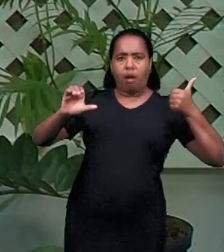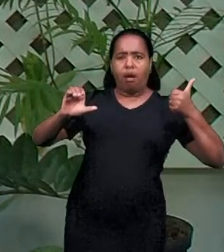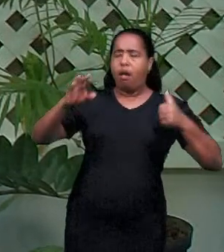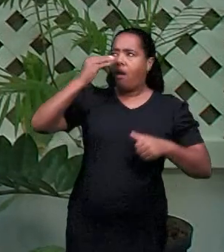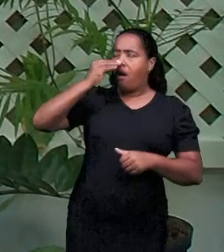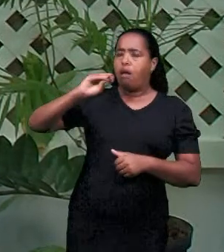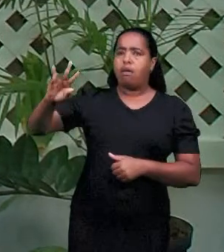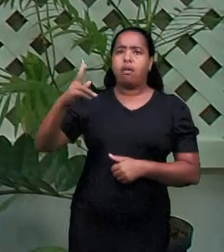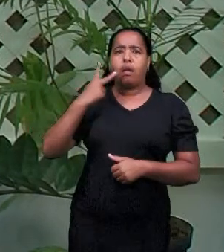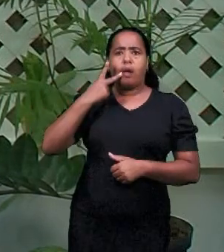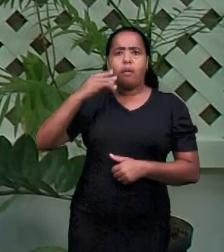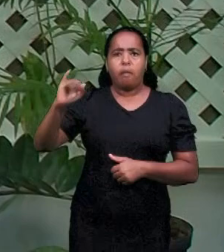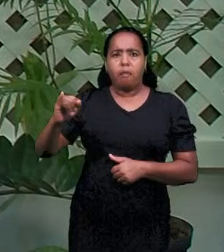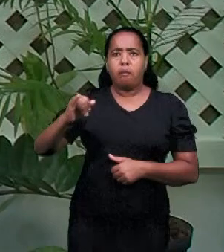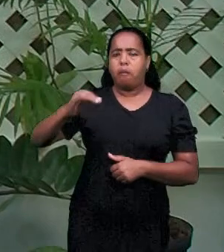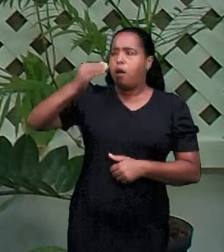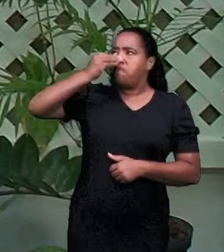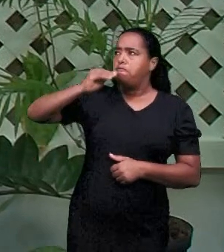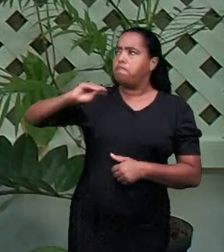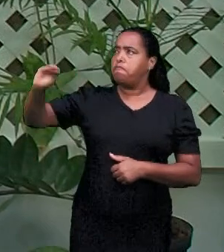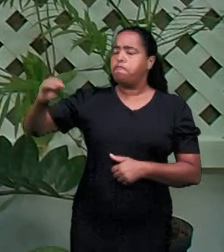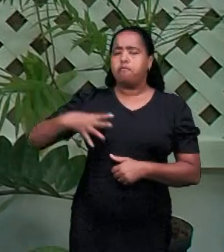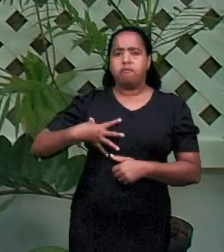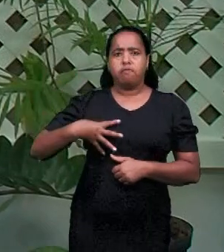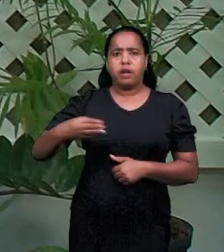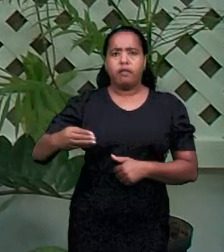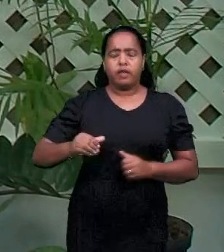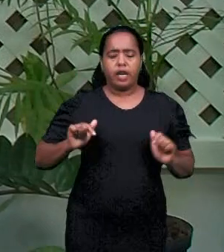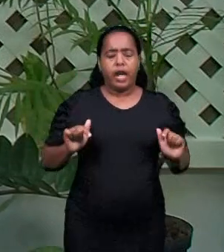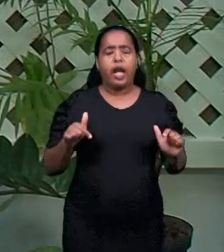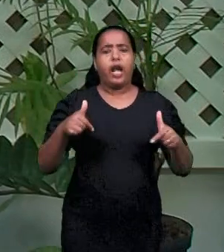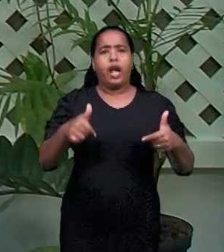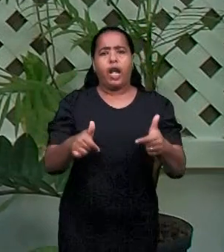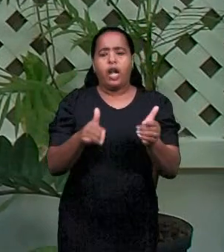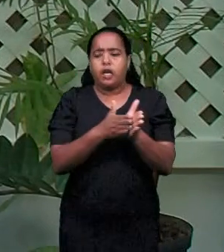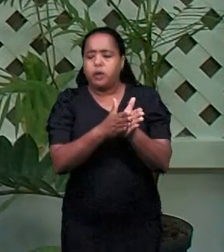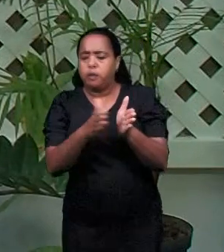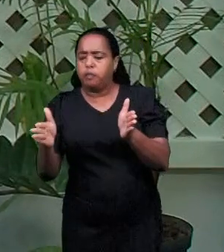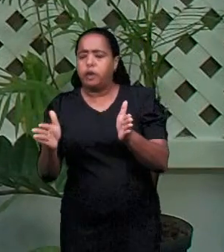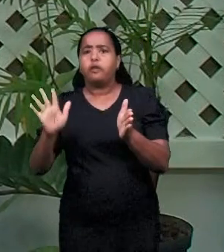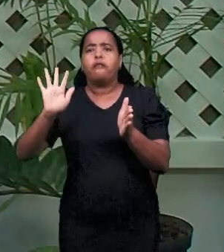une opération de la dernière heure, exactement comme